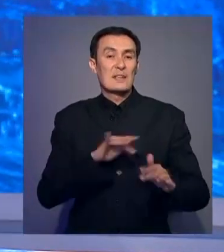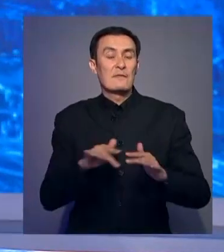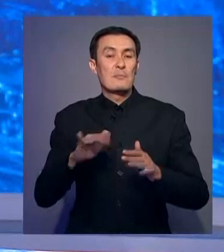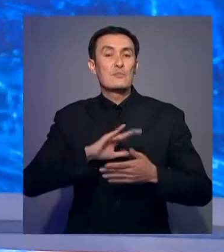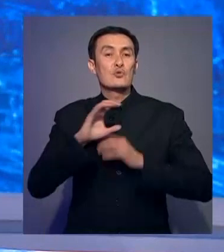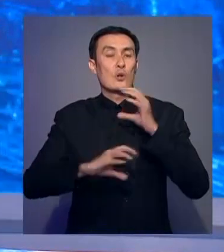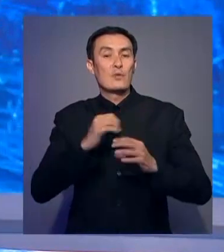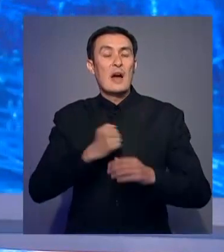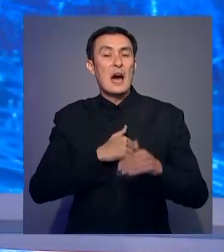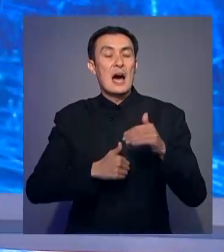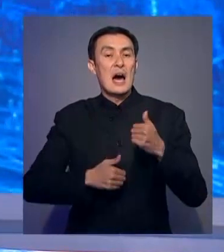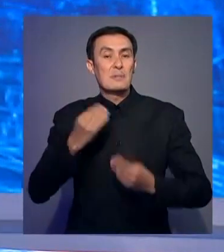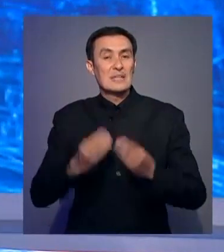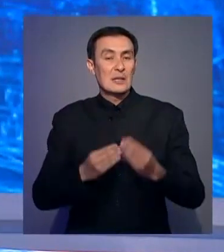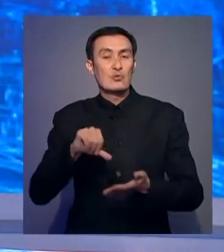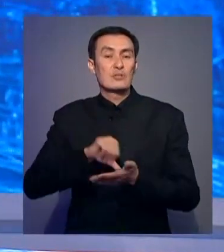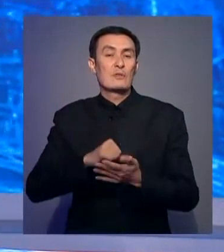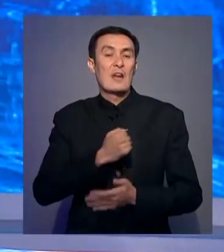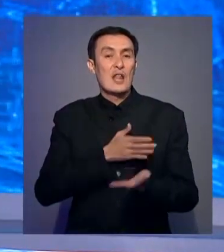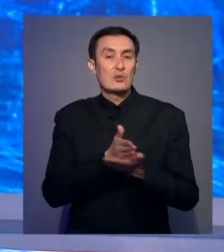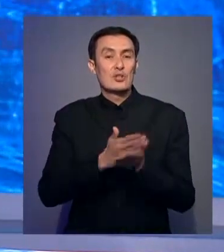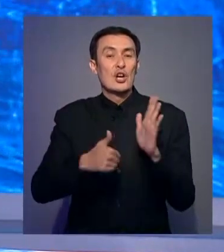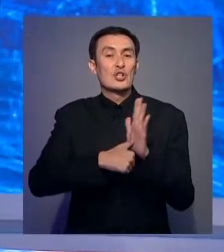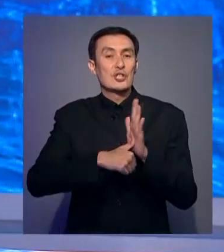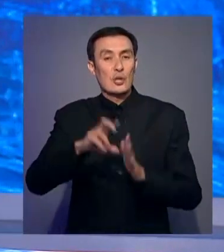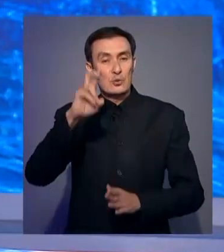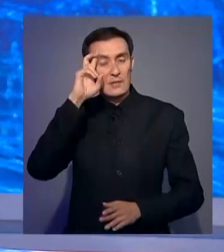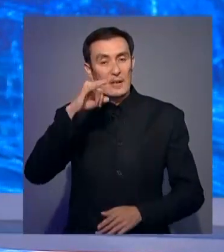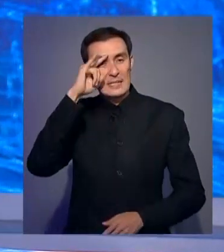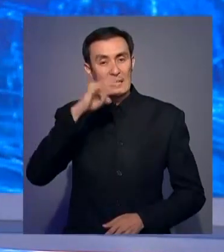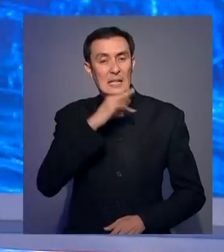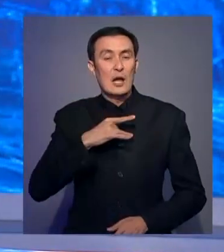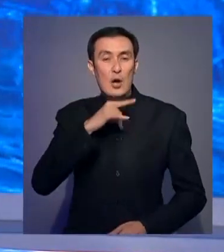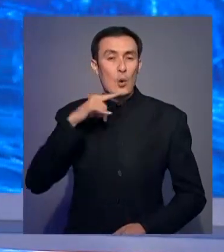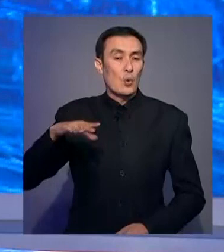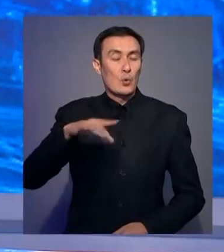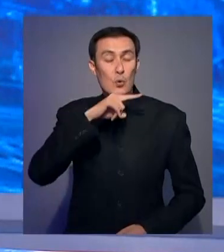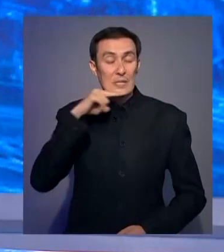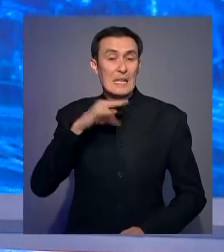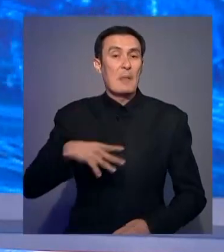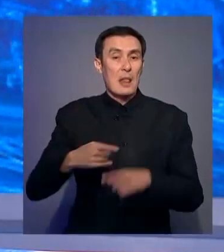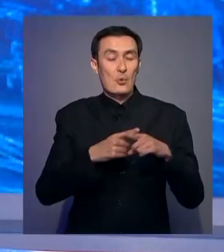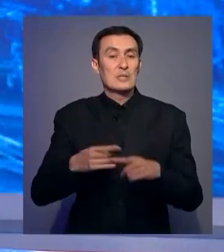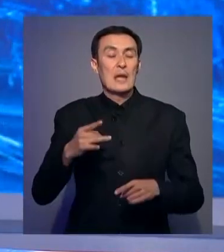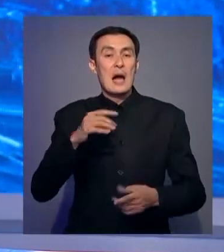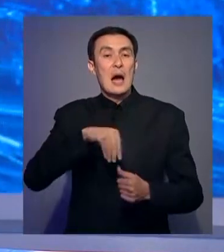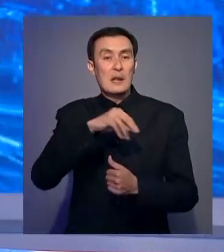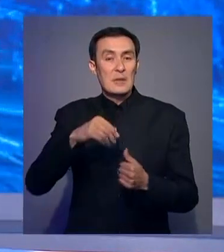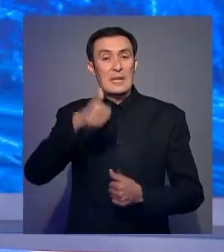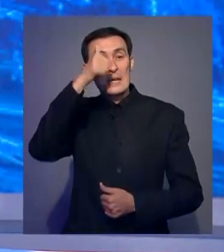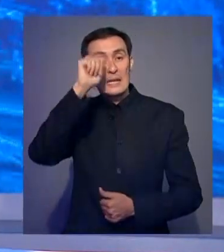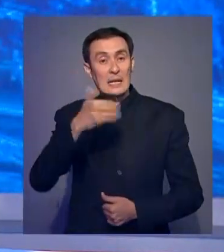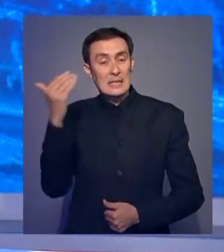в рамках международных армейских игр, участвуют военнослужащие из 6 стран: Казахстана, России, Беларуси, Армении, Греции